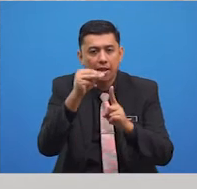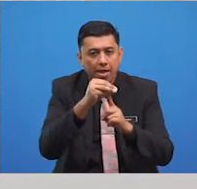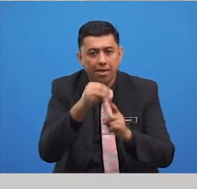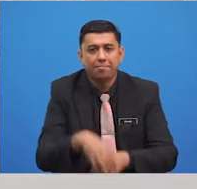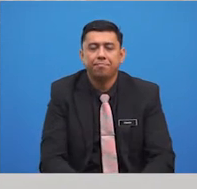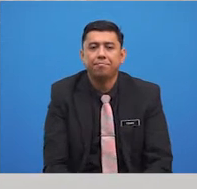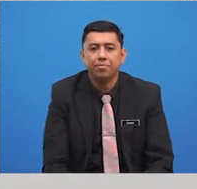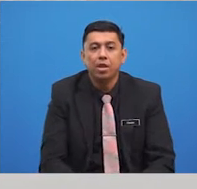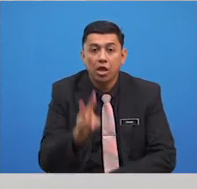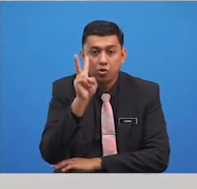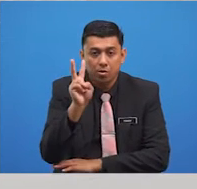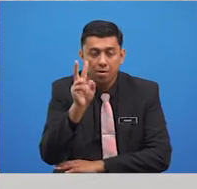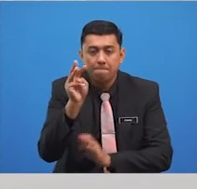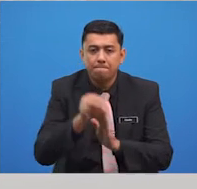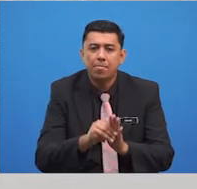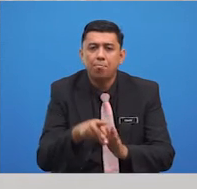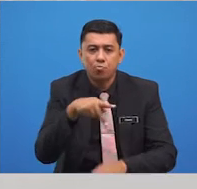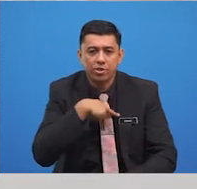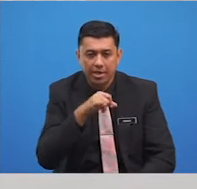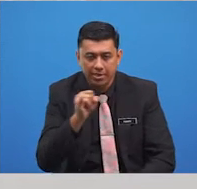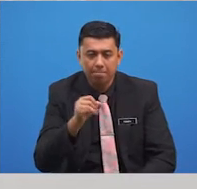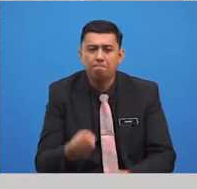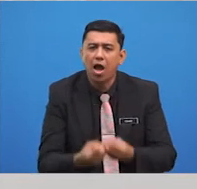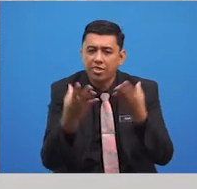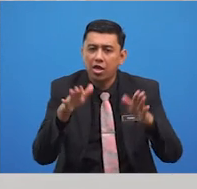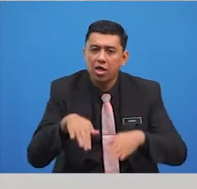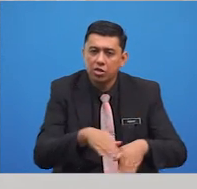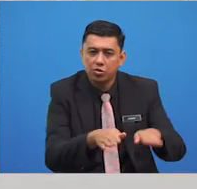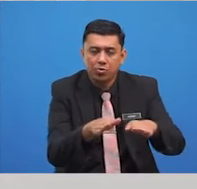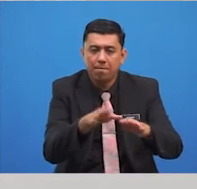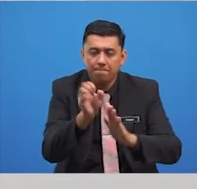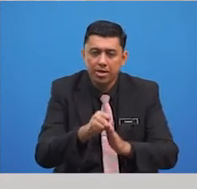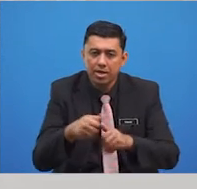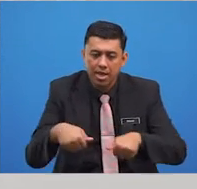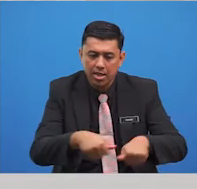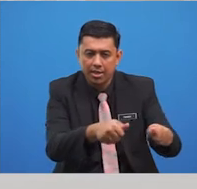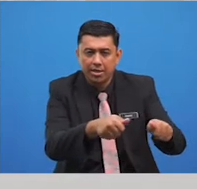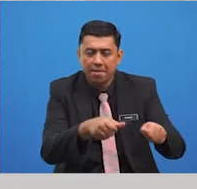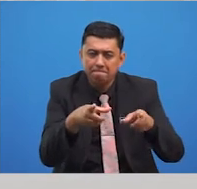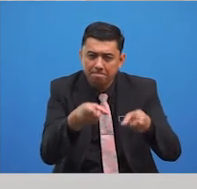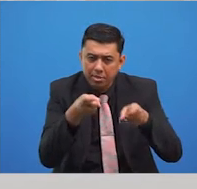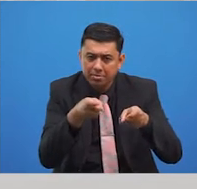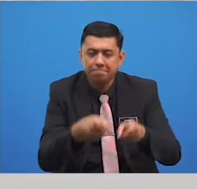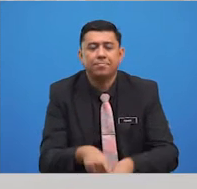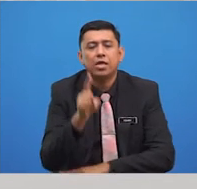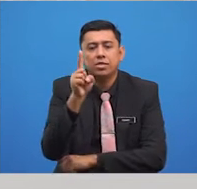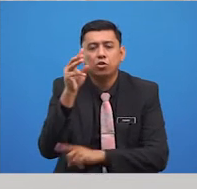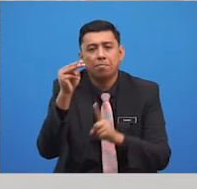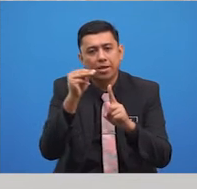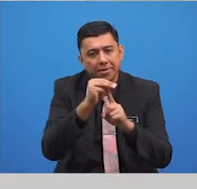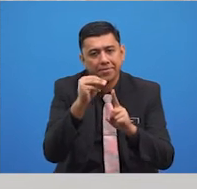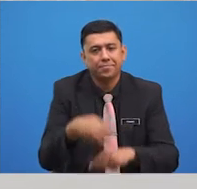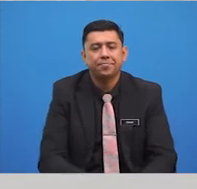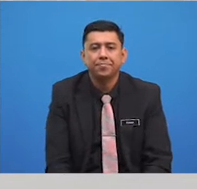markah. Kedua, mempunyai banyak sungai yang beraliran deras satu